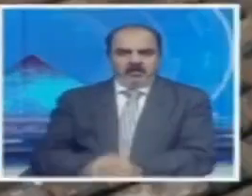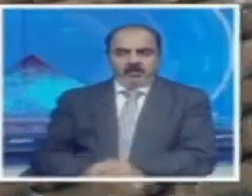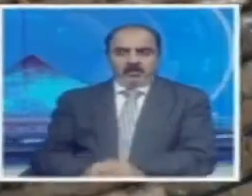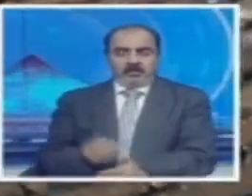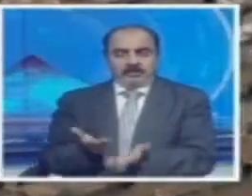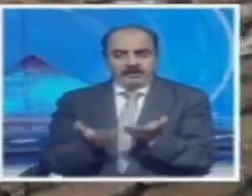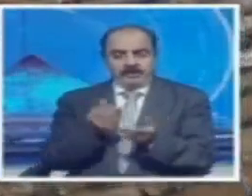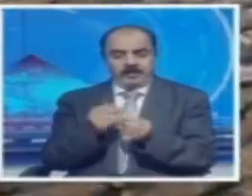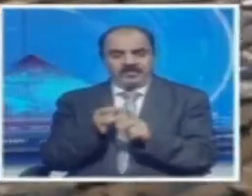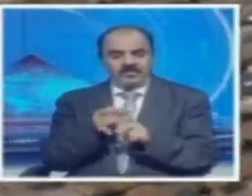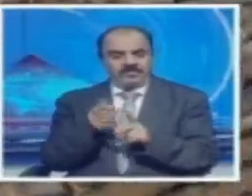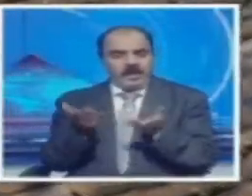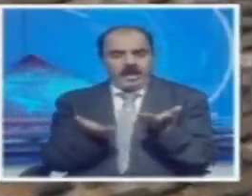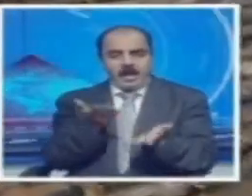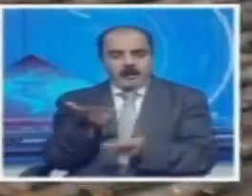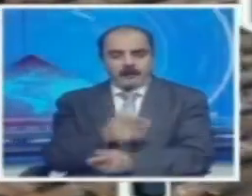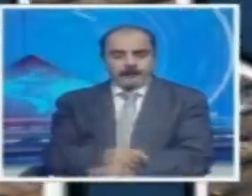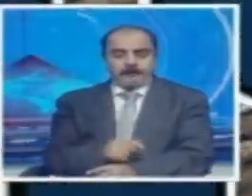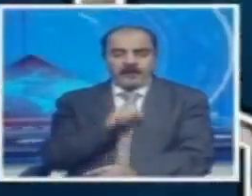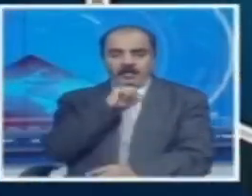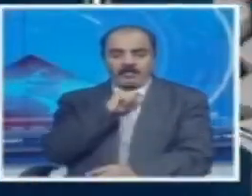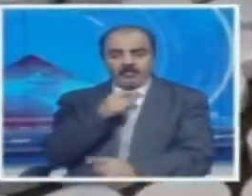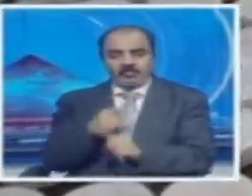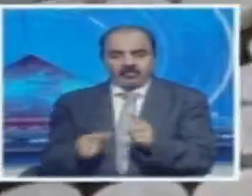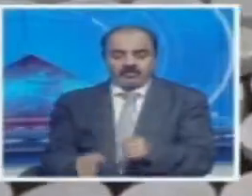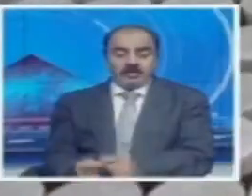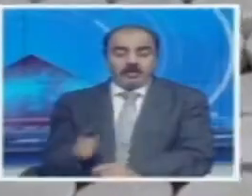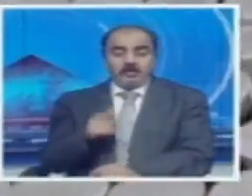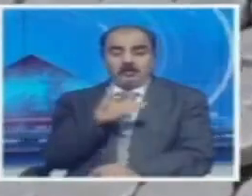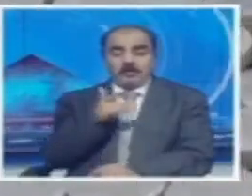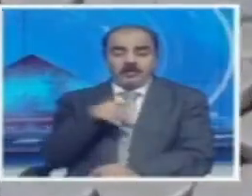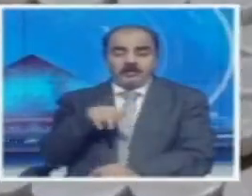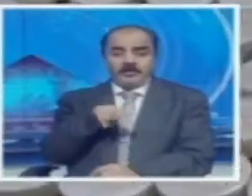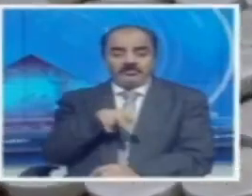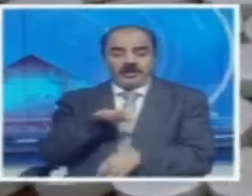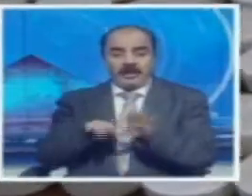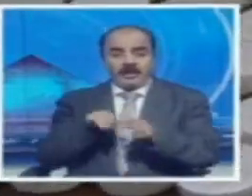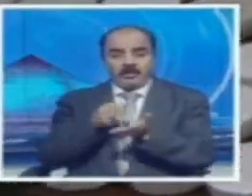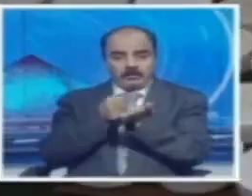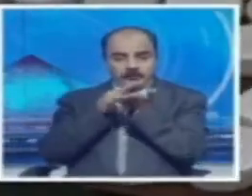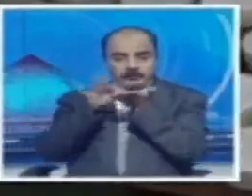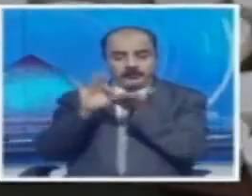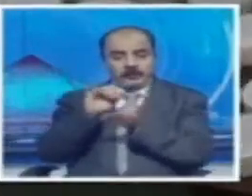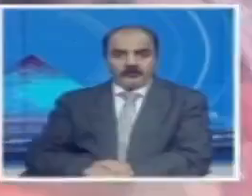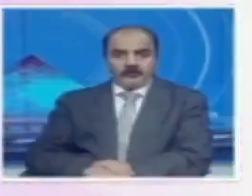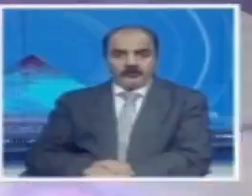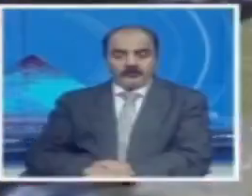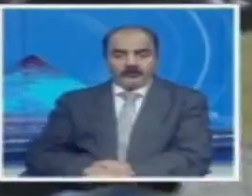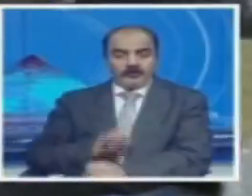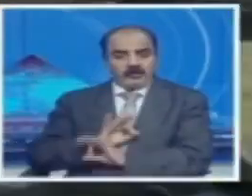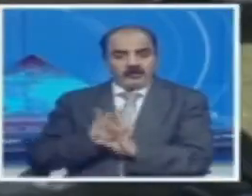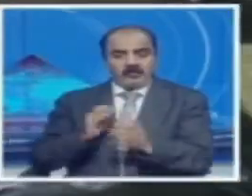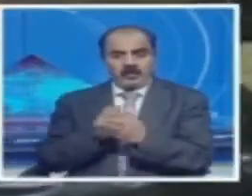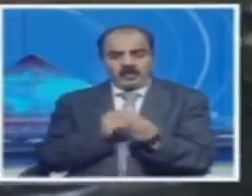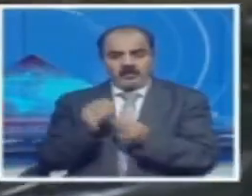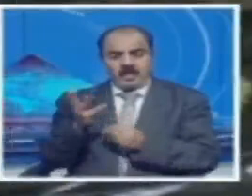وكمية من مخدر الحشيش تزن نحو طن ونصف وما يقارب 128 كيلوغرام ونصف من مخدر الهيروين. كما نجحت في